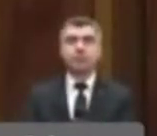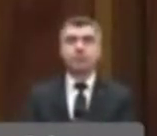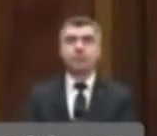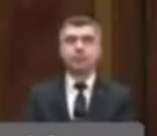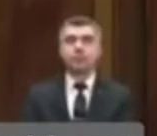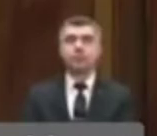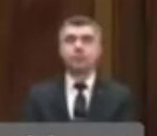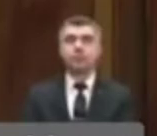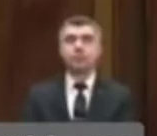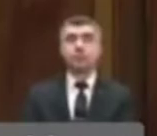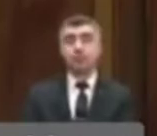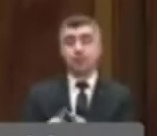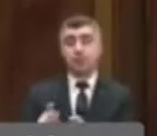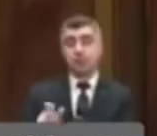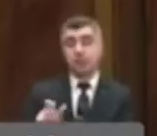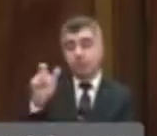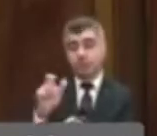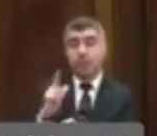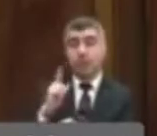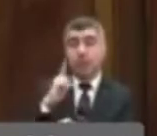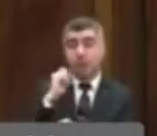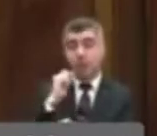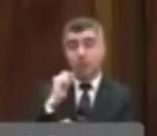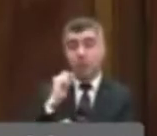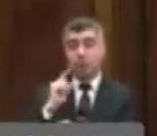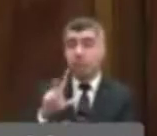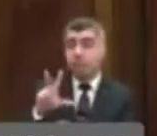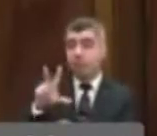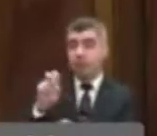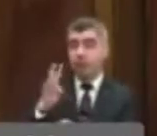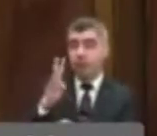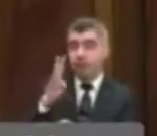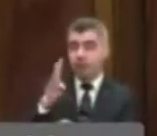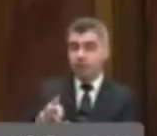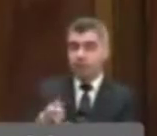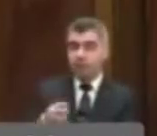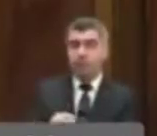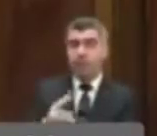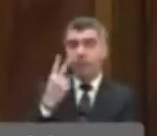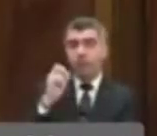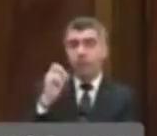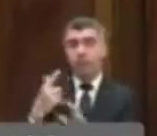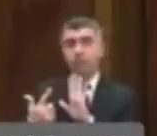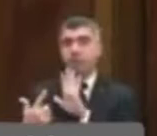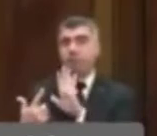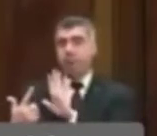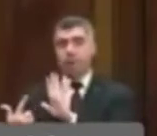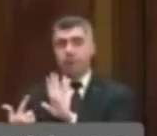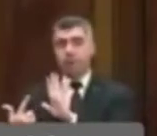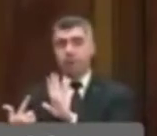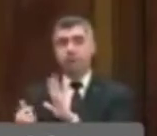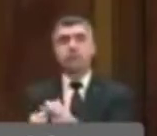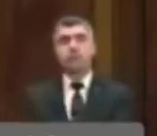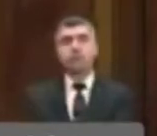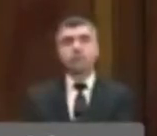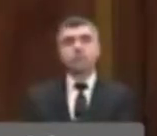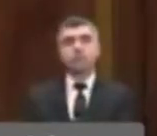أنا السي وزين كنعرفو مزيان، كنعرفو من 2007. أنا